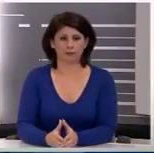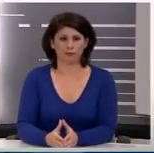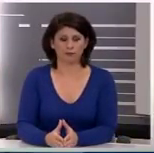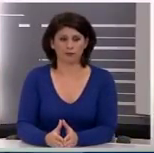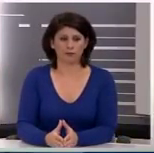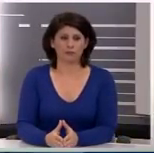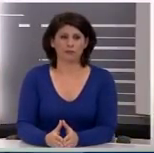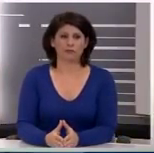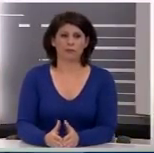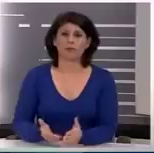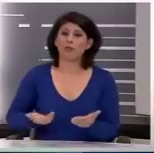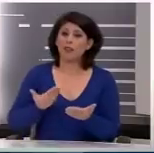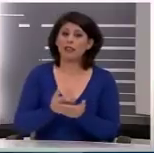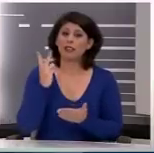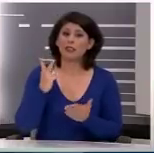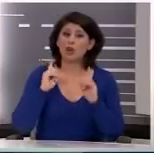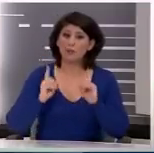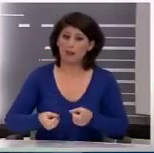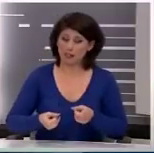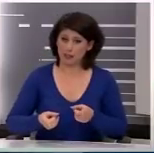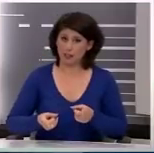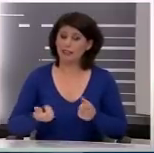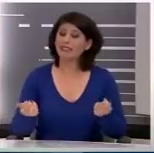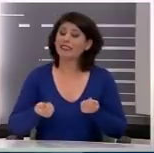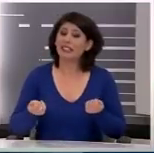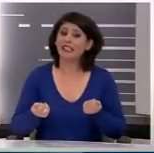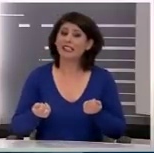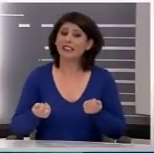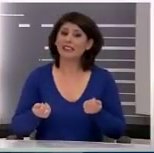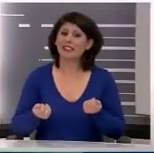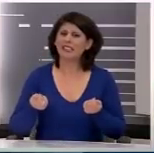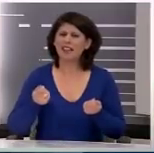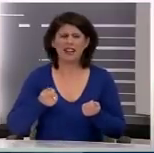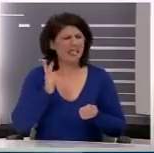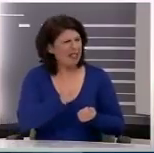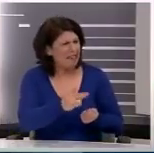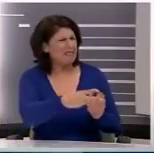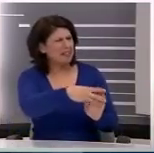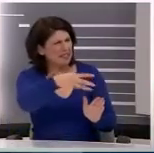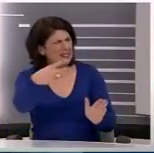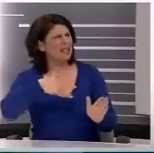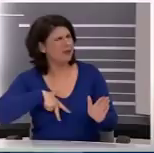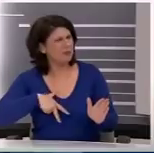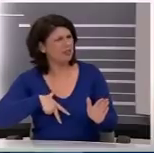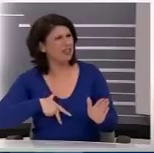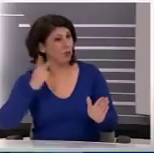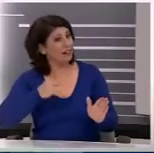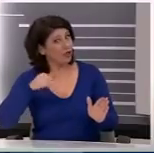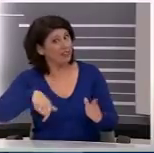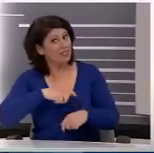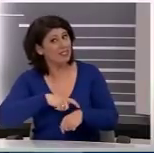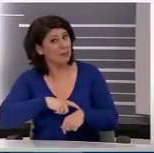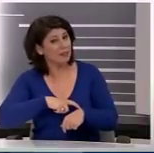Θα καταθέσω λοιπόν τις δύο αποφάσεις. Τι έκαναν οι κακοί Σιριζέοι, υπουργοί που τους εγκαλείτε?